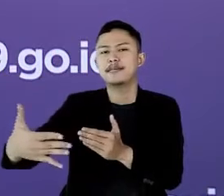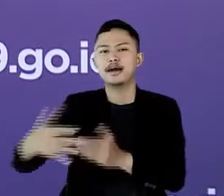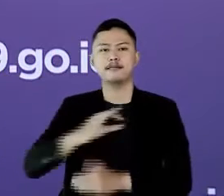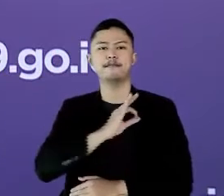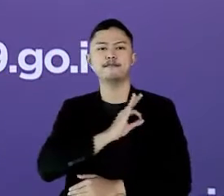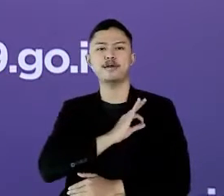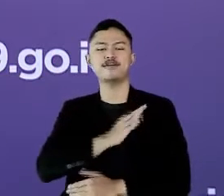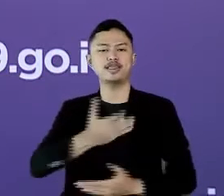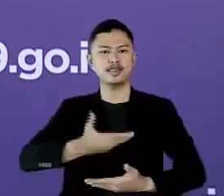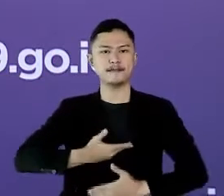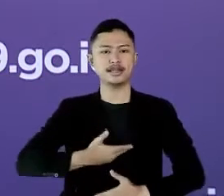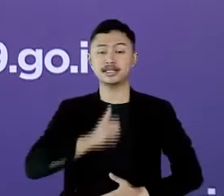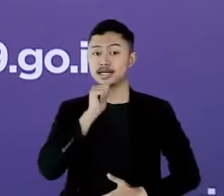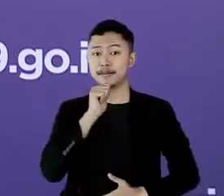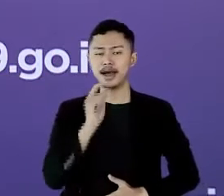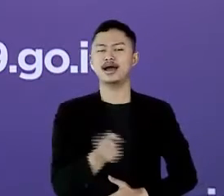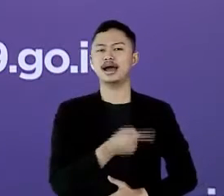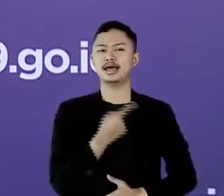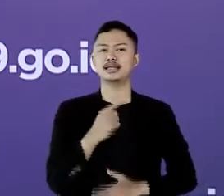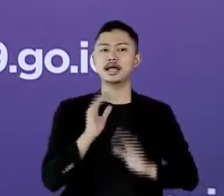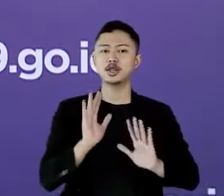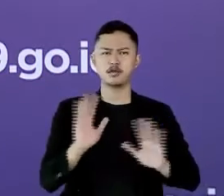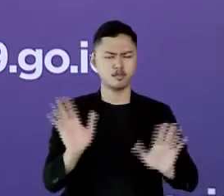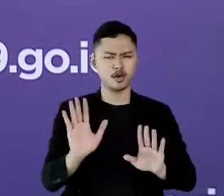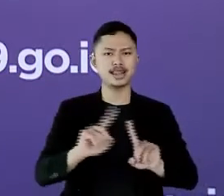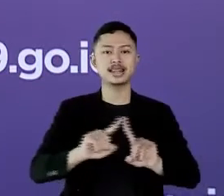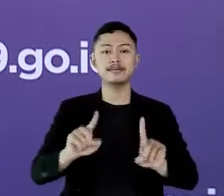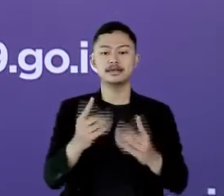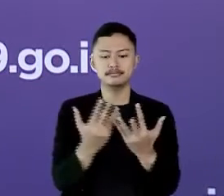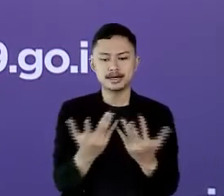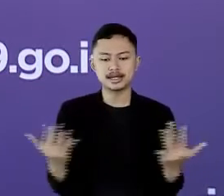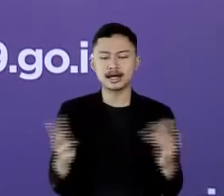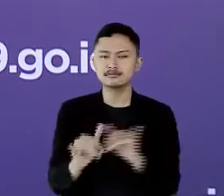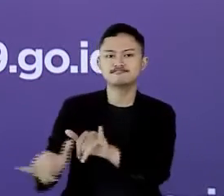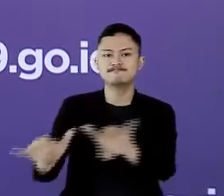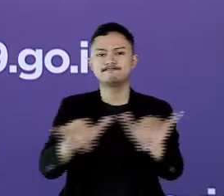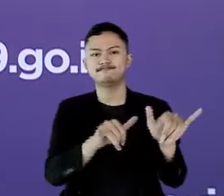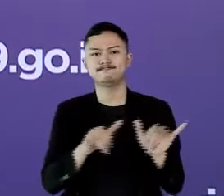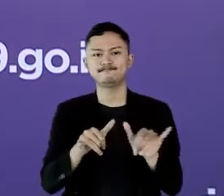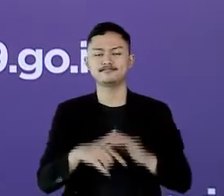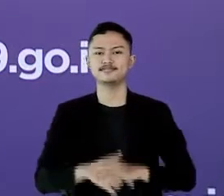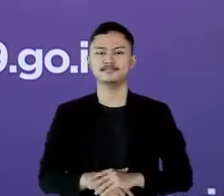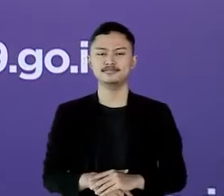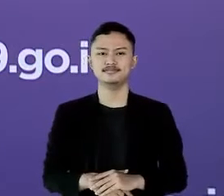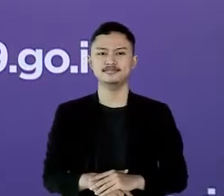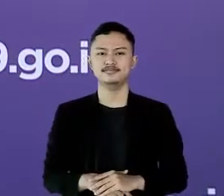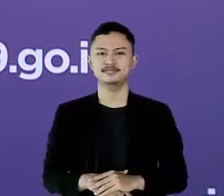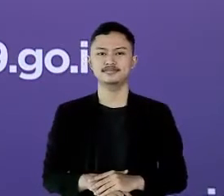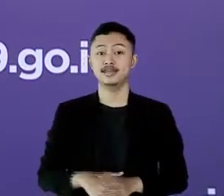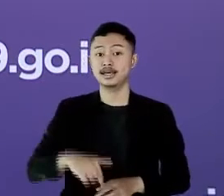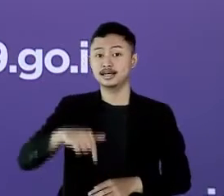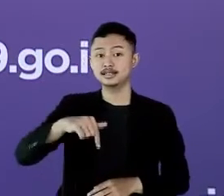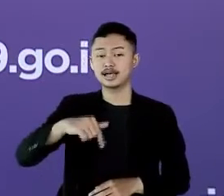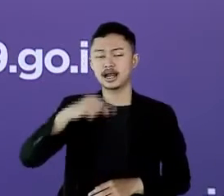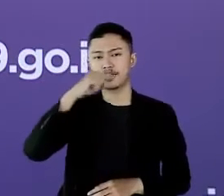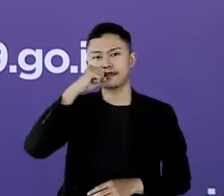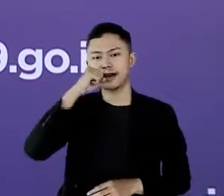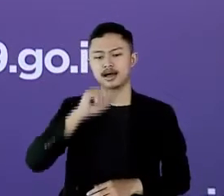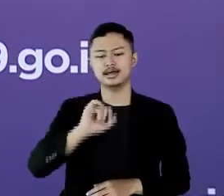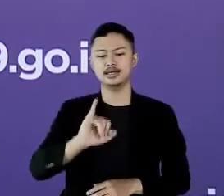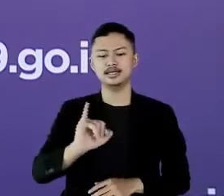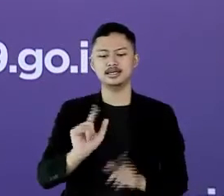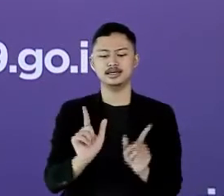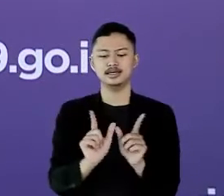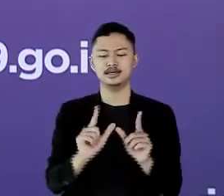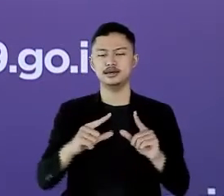ataupun mungkin return kepada kita, begitu ya, Pak Diki, ya. Baik. Oke, saya akan kembali ke Pak Iwan. Pak